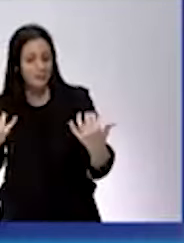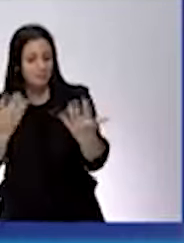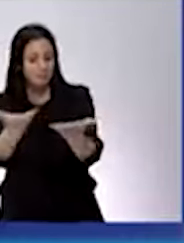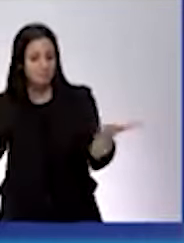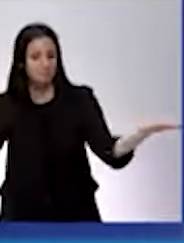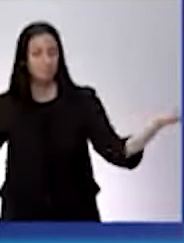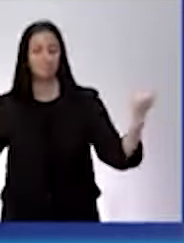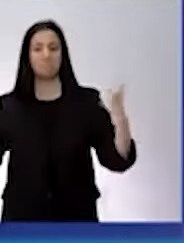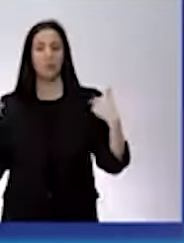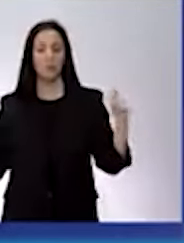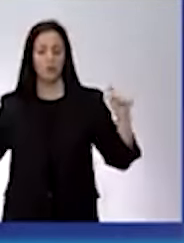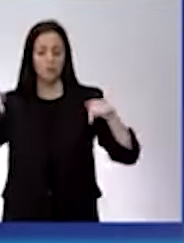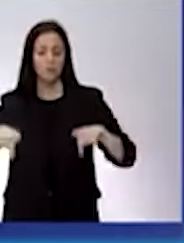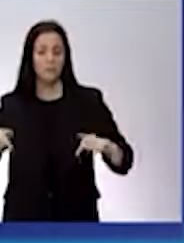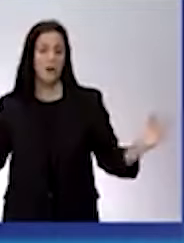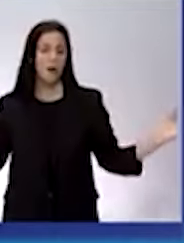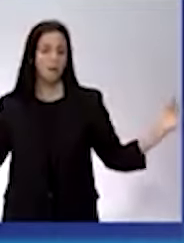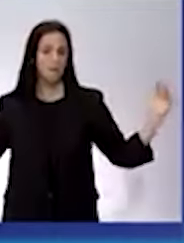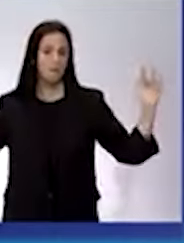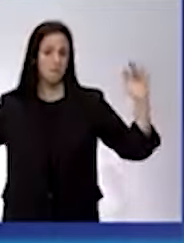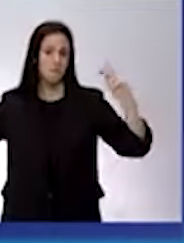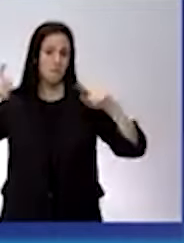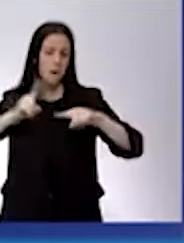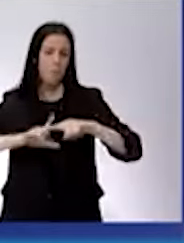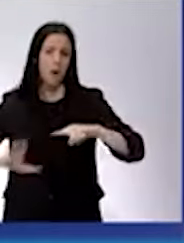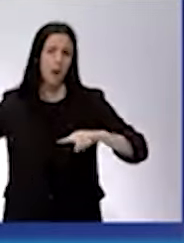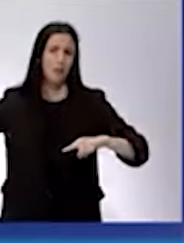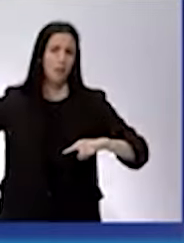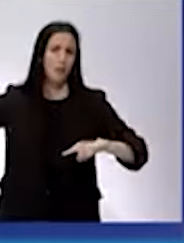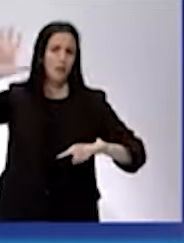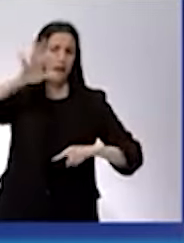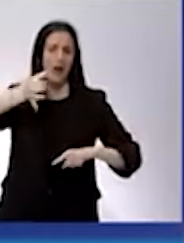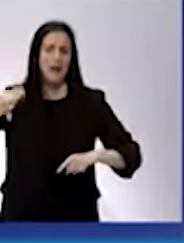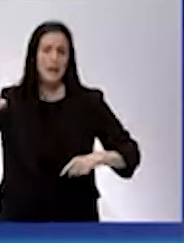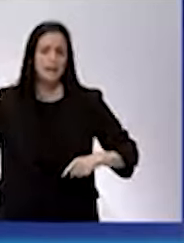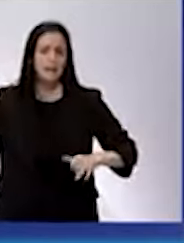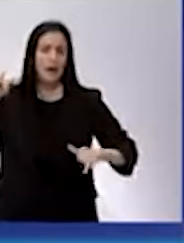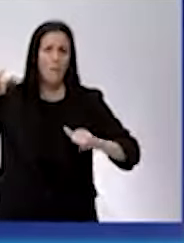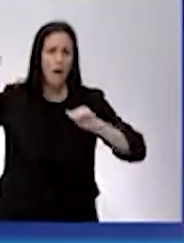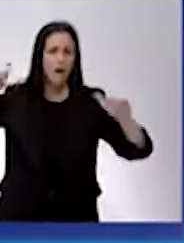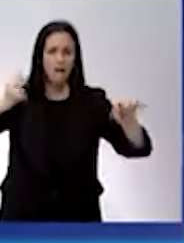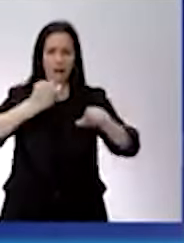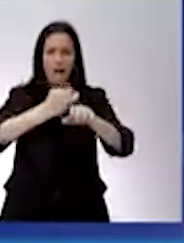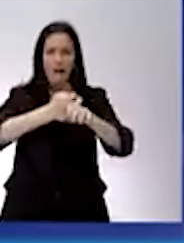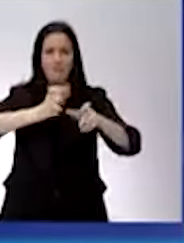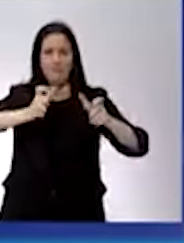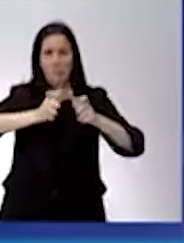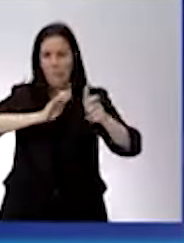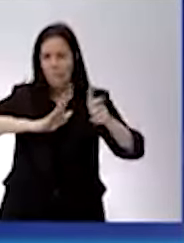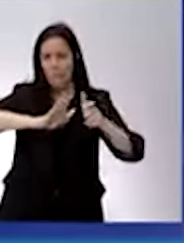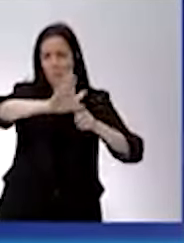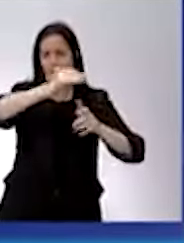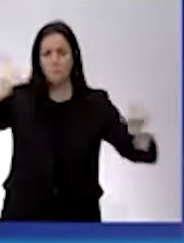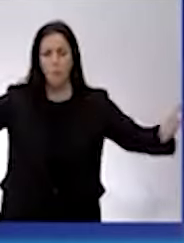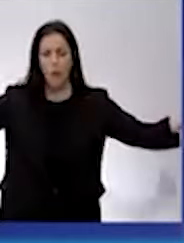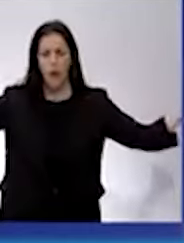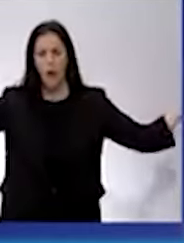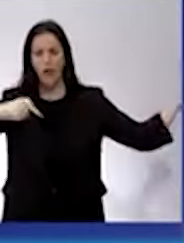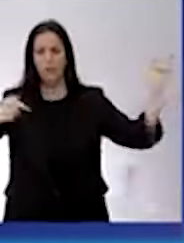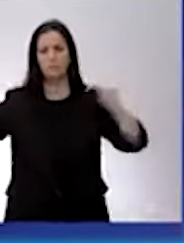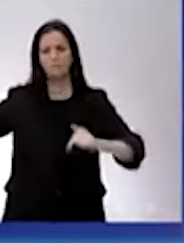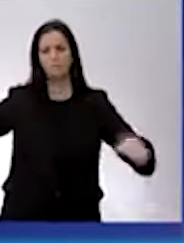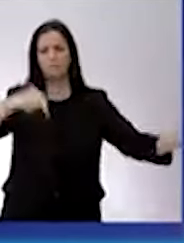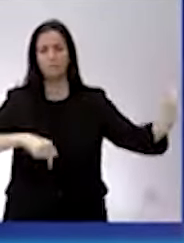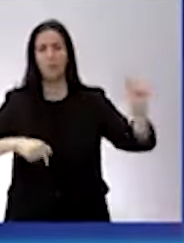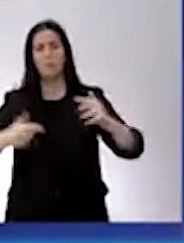Είμαστε σήμερα εδώ από κάθε γωνιά της Ελλάδας, από τα νησιά μας, από τα ορεινά χωριά, από κάθε πόλη, αλλά